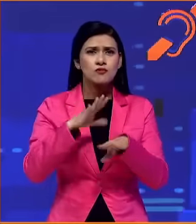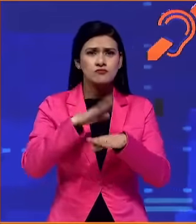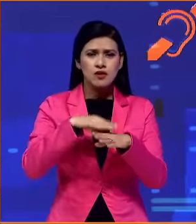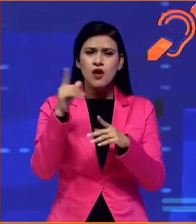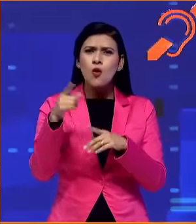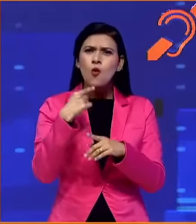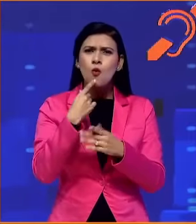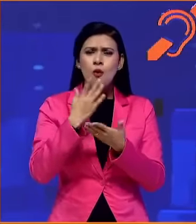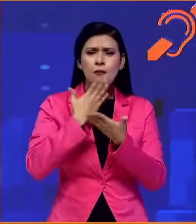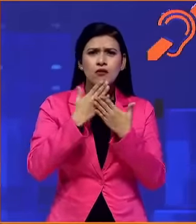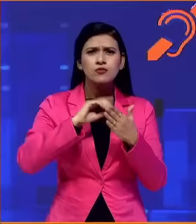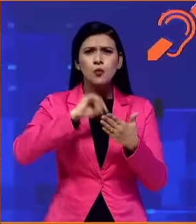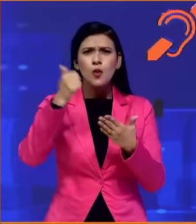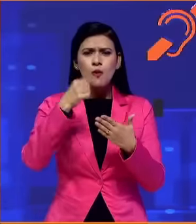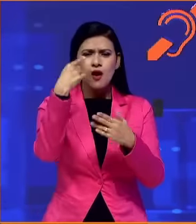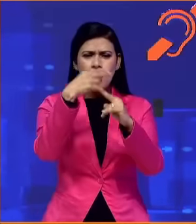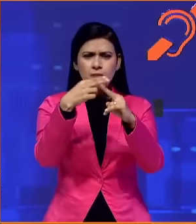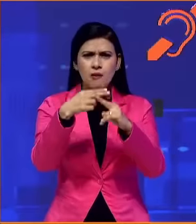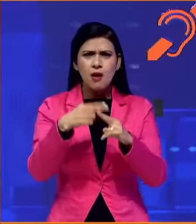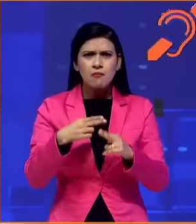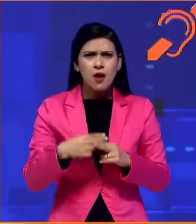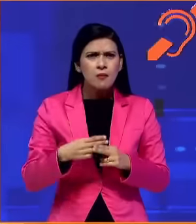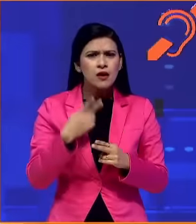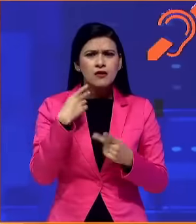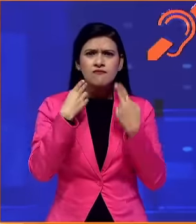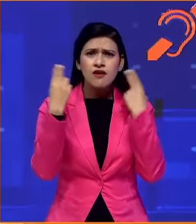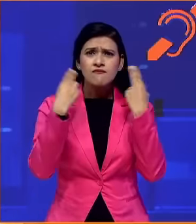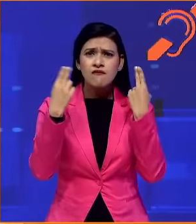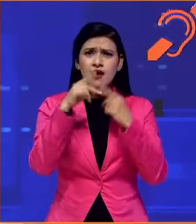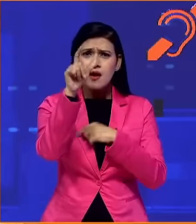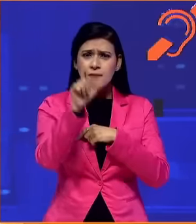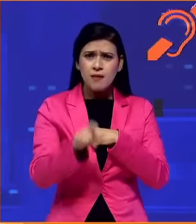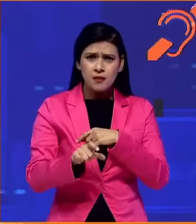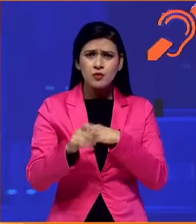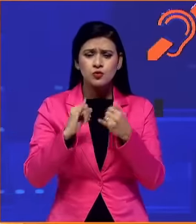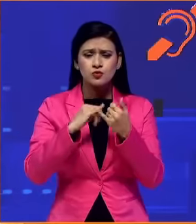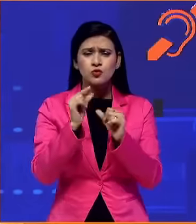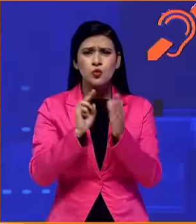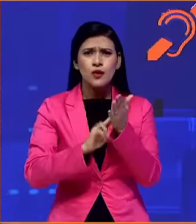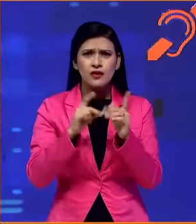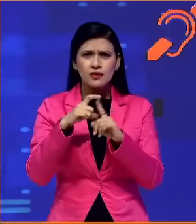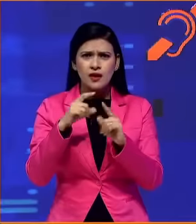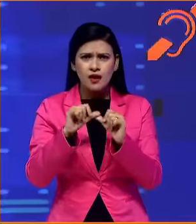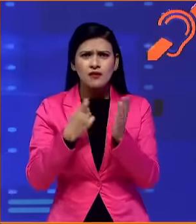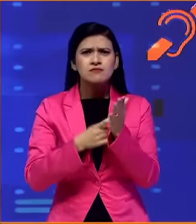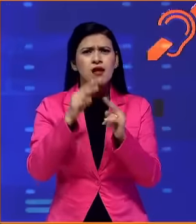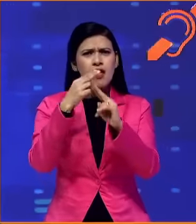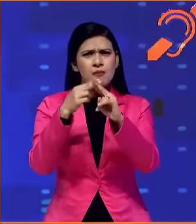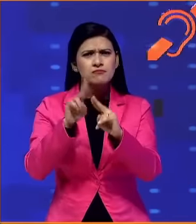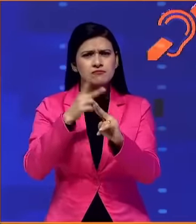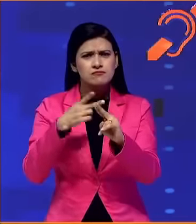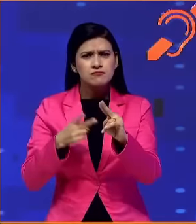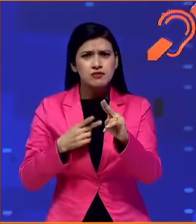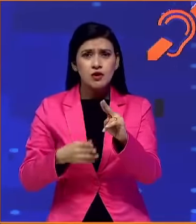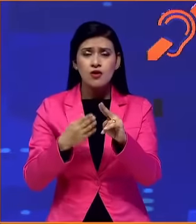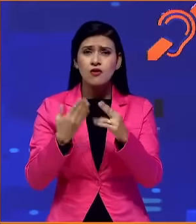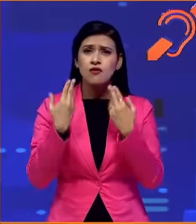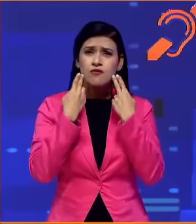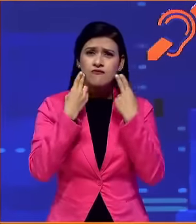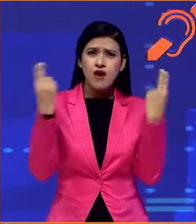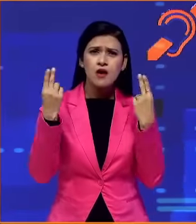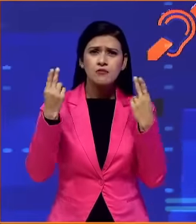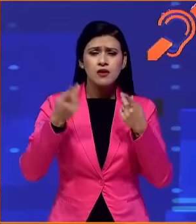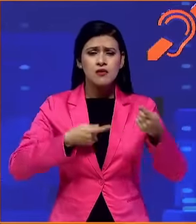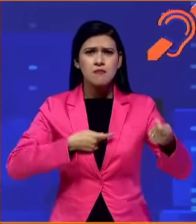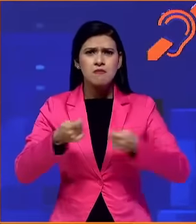मस्कभी उनमेंसेएकथे।वॉरेनबफेट,सुंदर पिचाई—येवोलोगहैंजिन्होंने अरबों